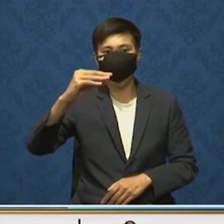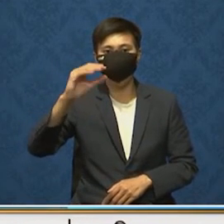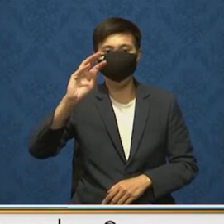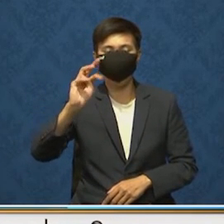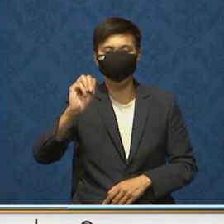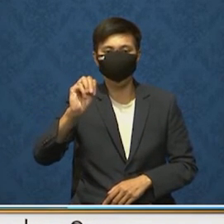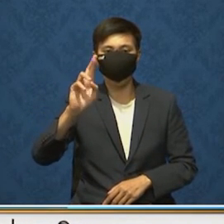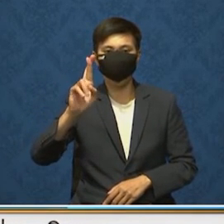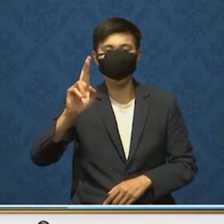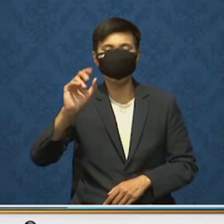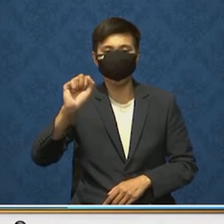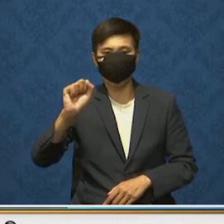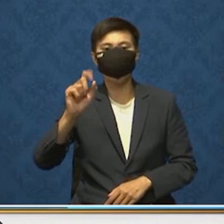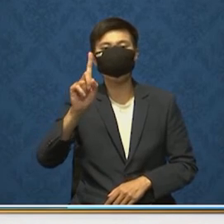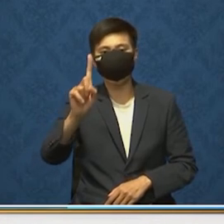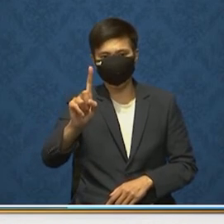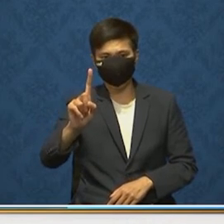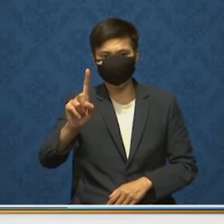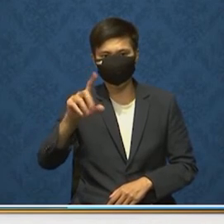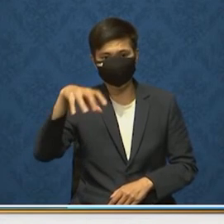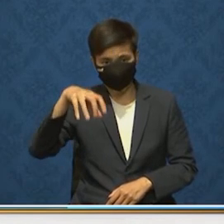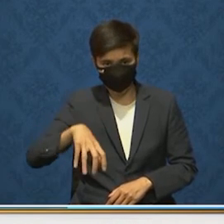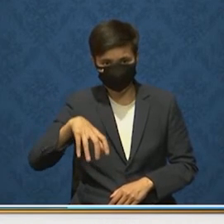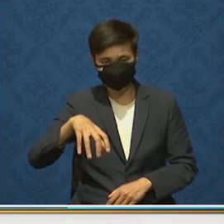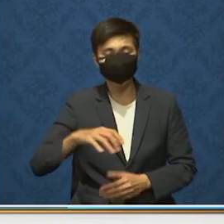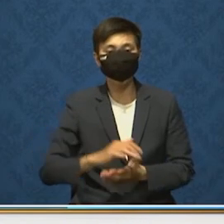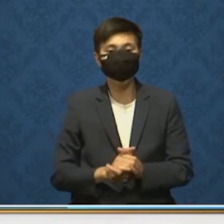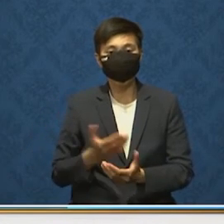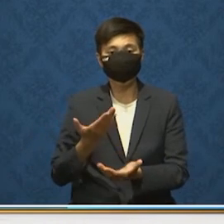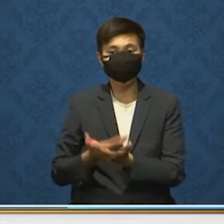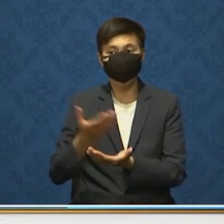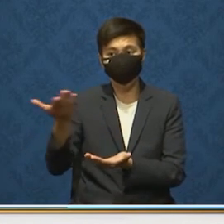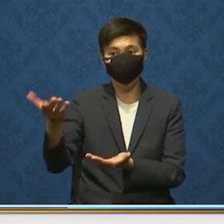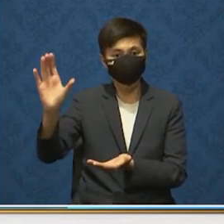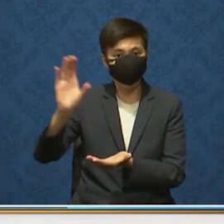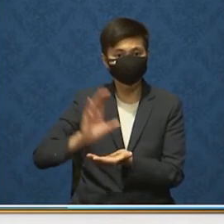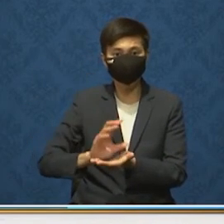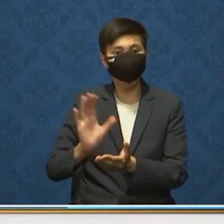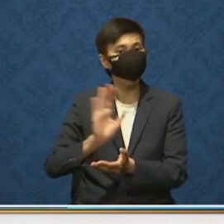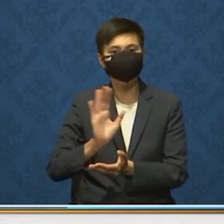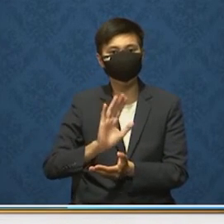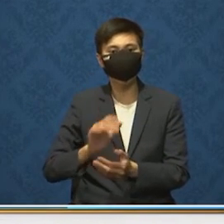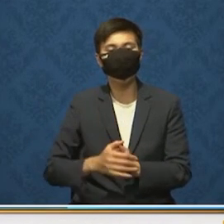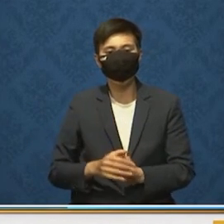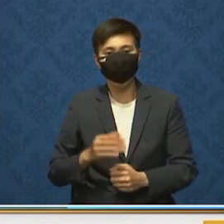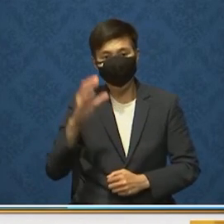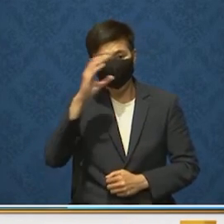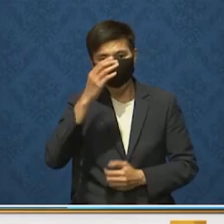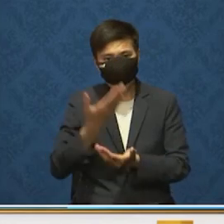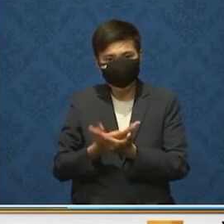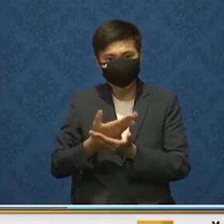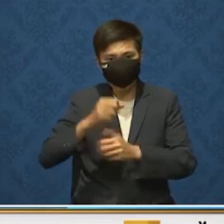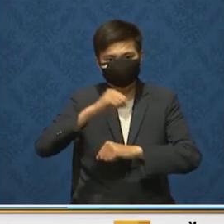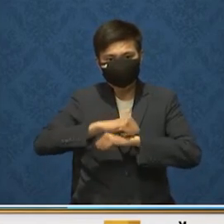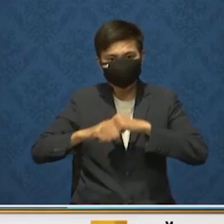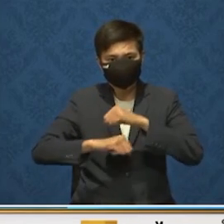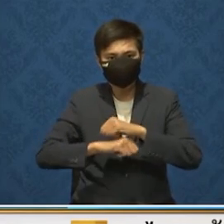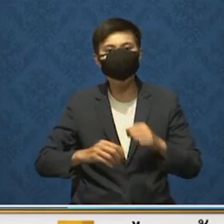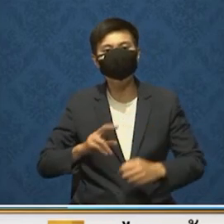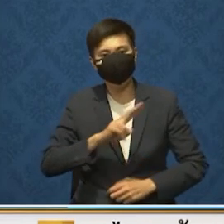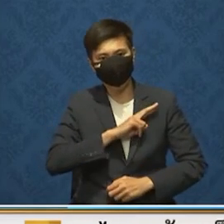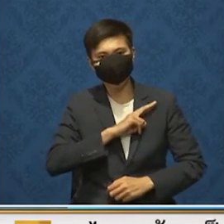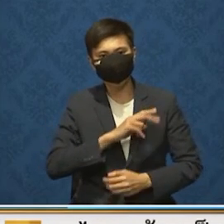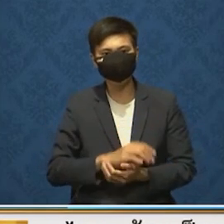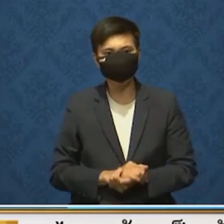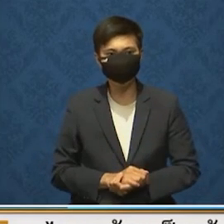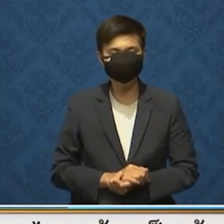ไม่ได้ใช้งบทางรัศการเลยดูสโมส